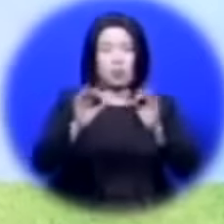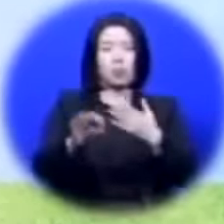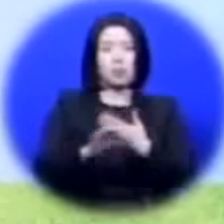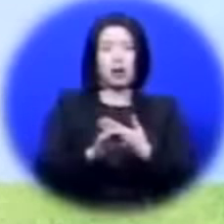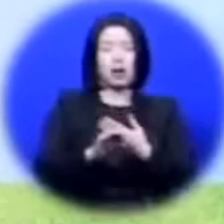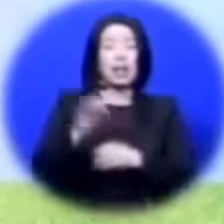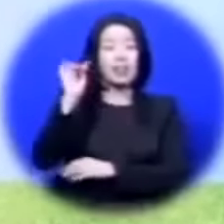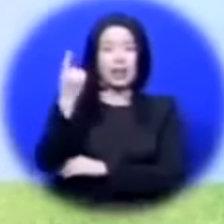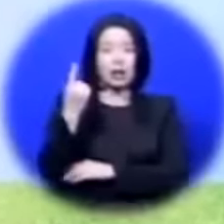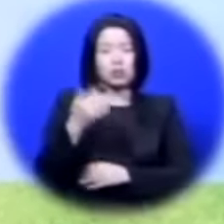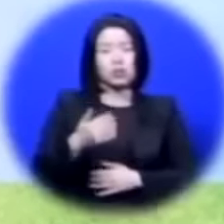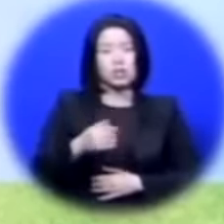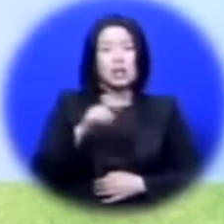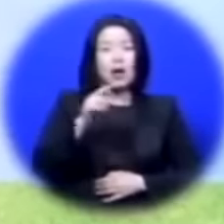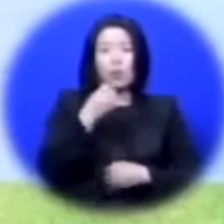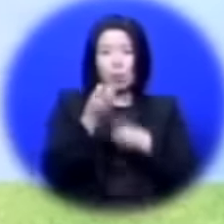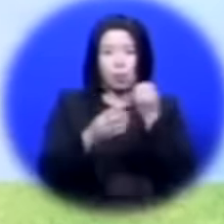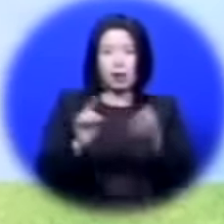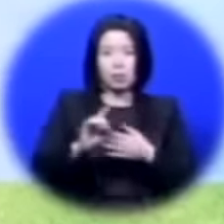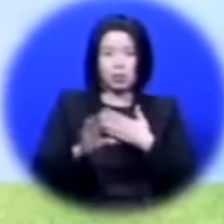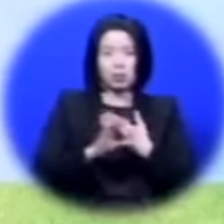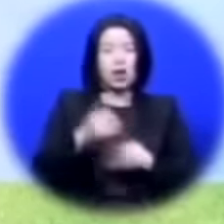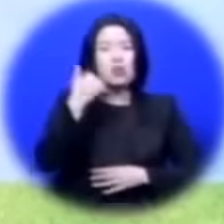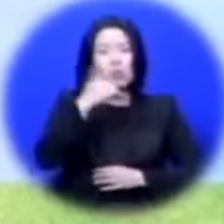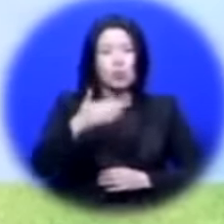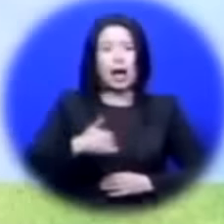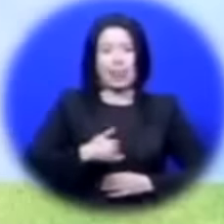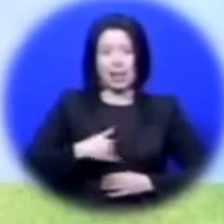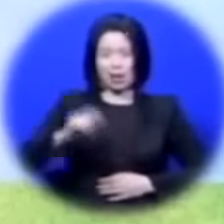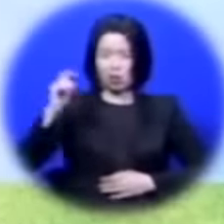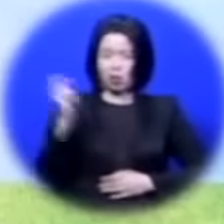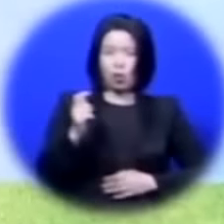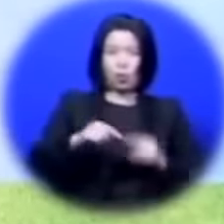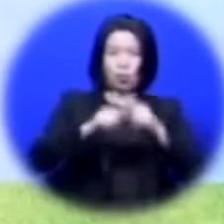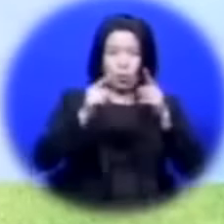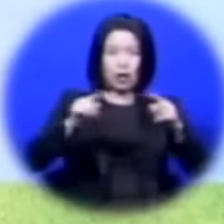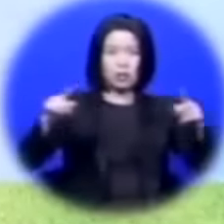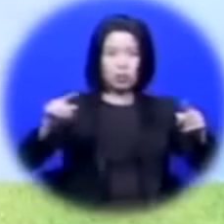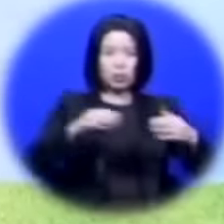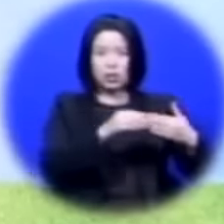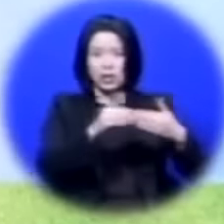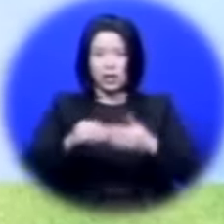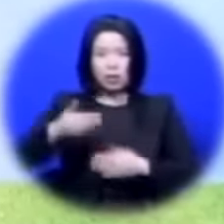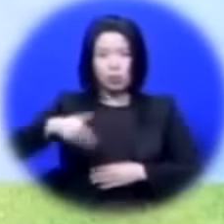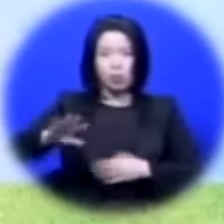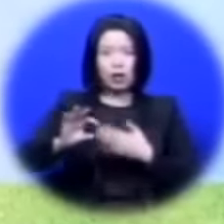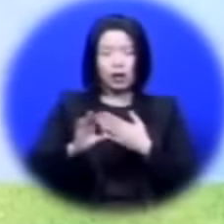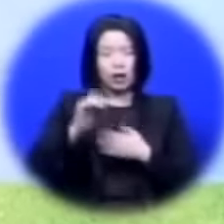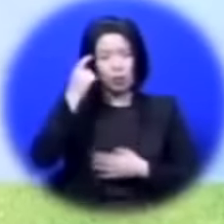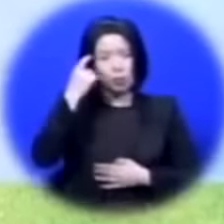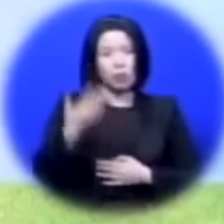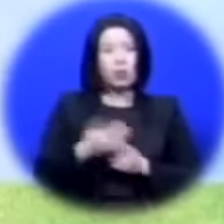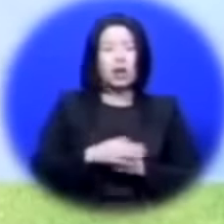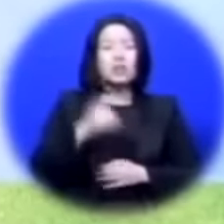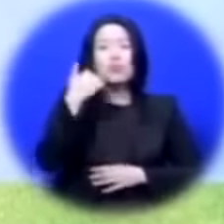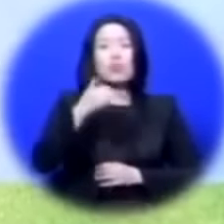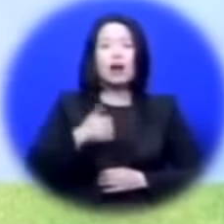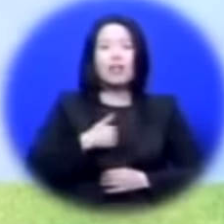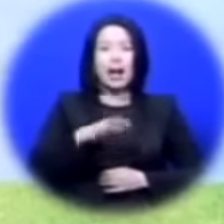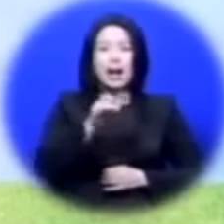다윗이 이렇게 고백합니다 누가 나를 경고한 성으로 데리고 가며 누가 나를